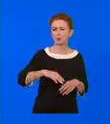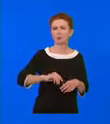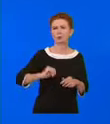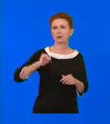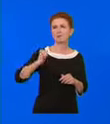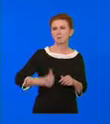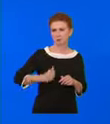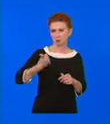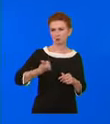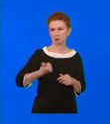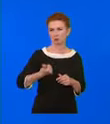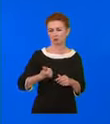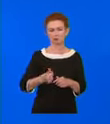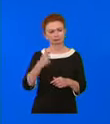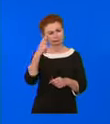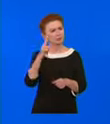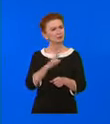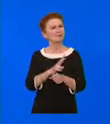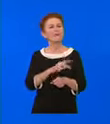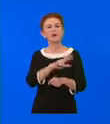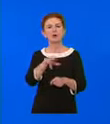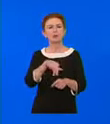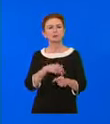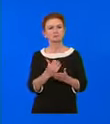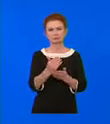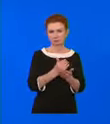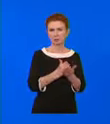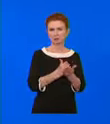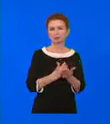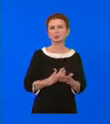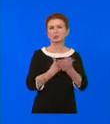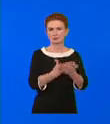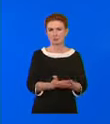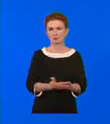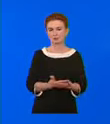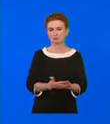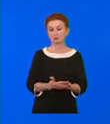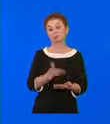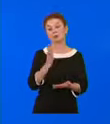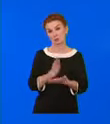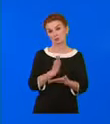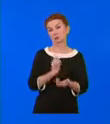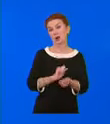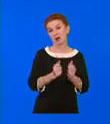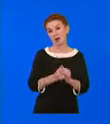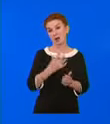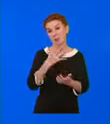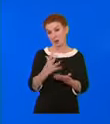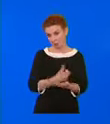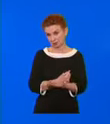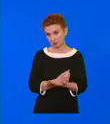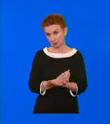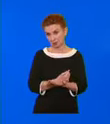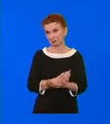tylko zaufała naszym procedurom, naszym programom, naszym propozycjom, ale po prostu już albo korzystają z naszych programów